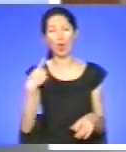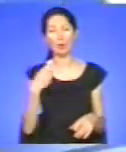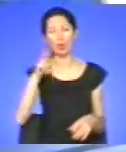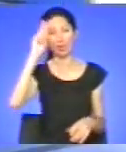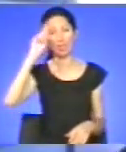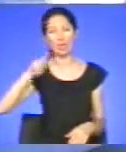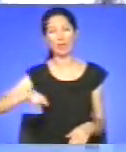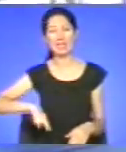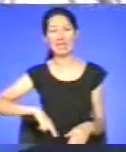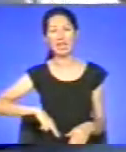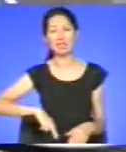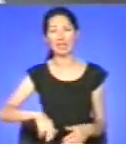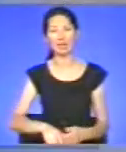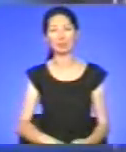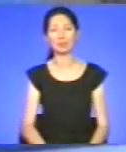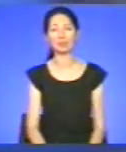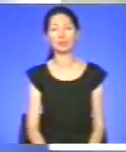адміністрації.